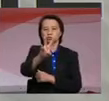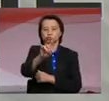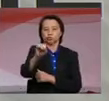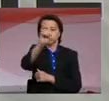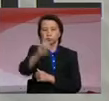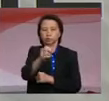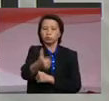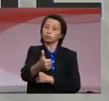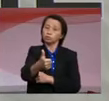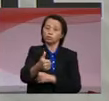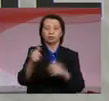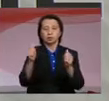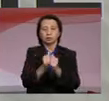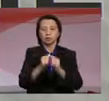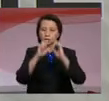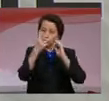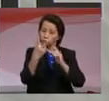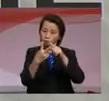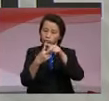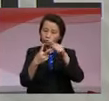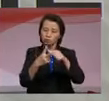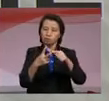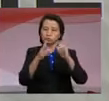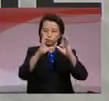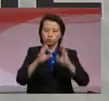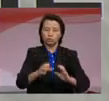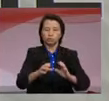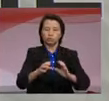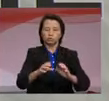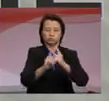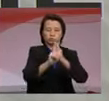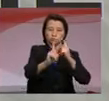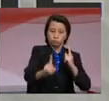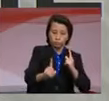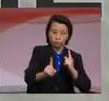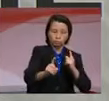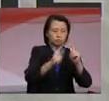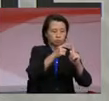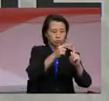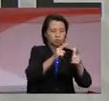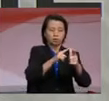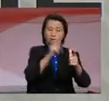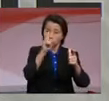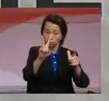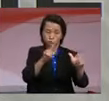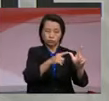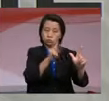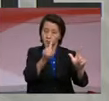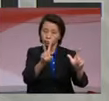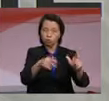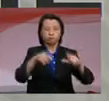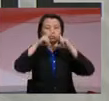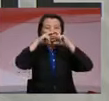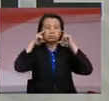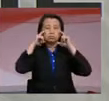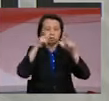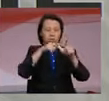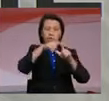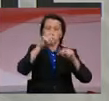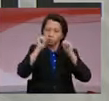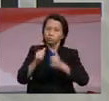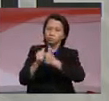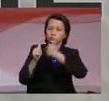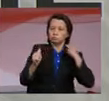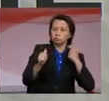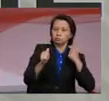65% hingga 70%. Jadi dengan dua kaedah ni, iaitu penjarakan sosial dan juga penggunaan face mask, dapat kita mencegah